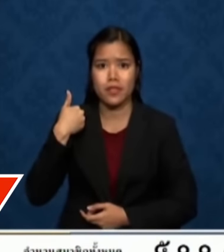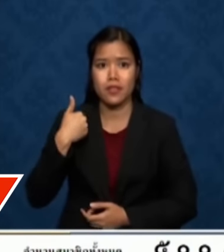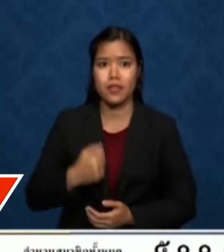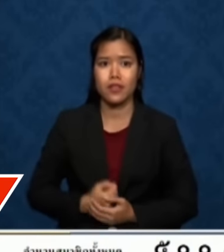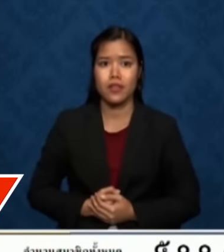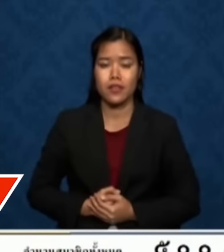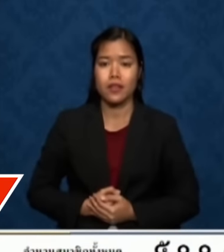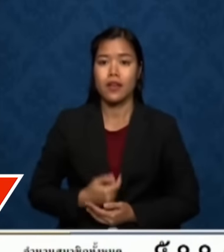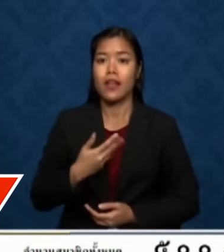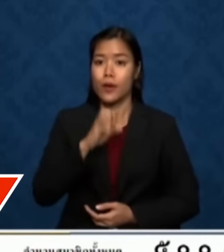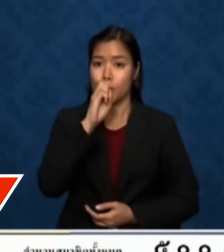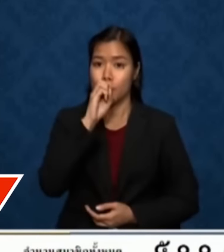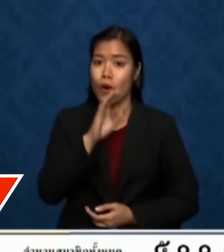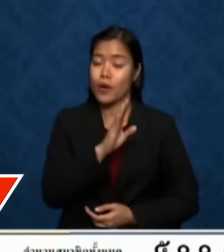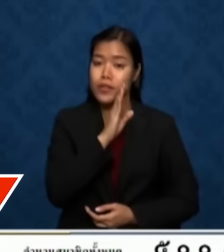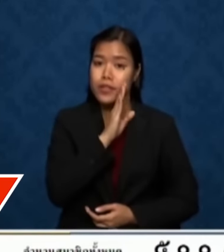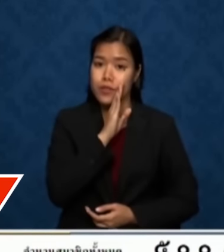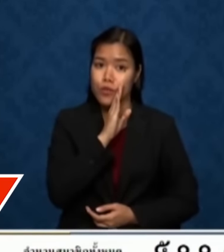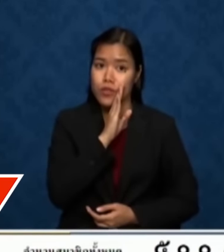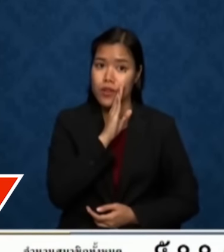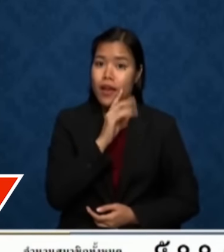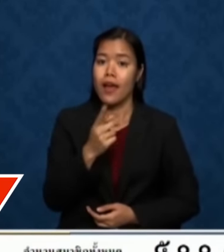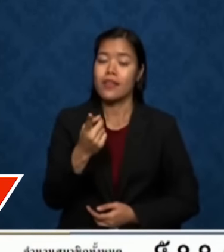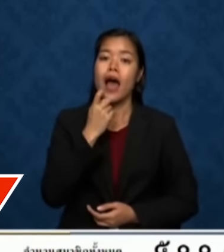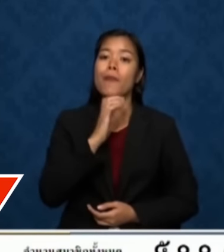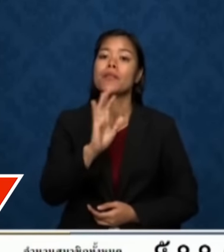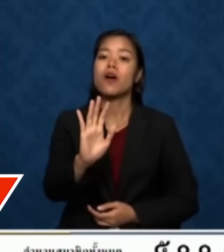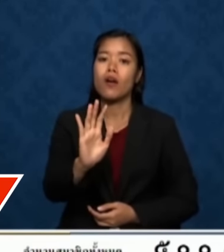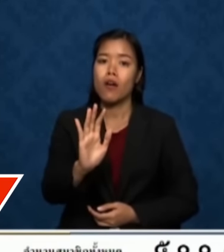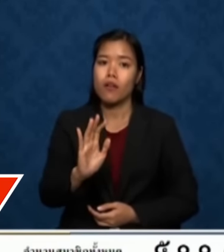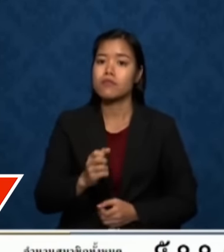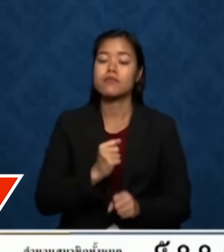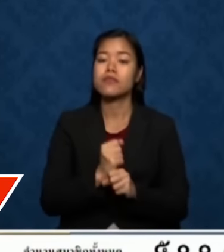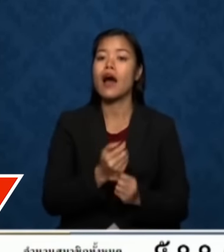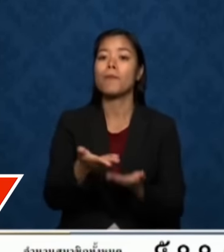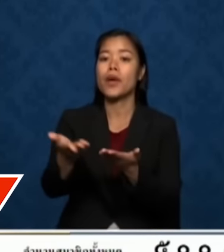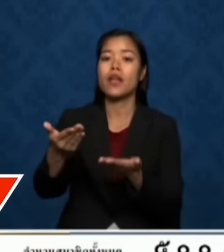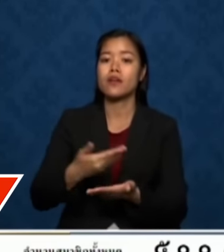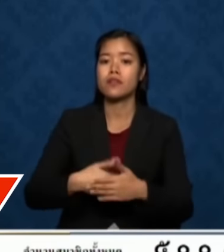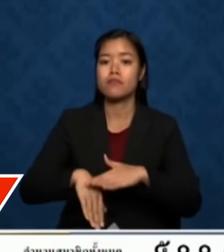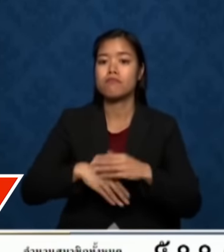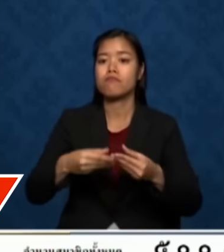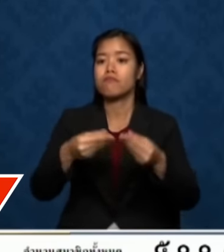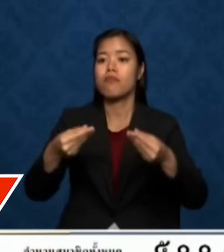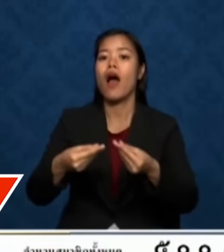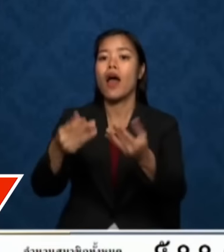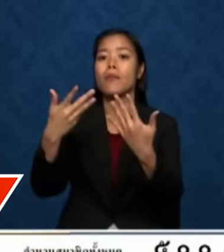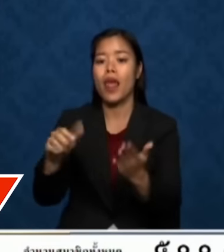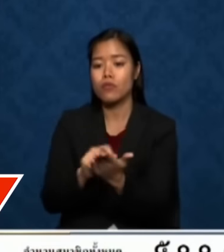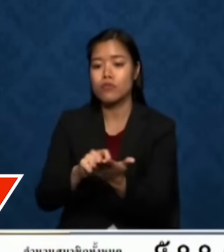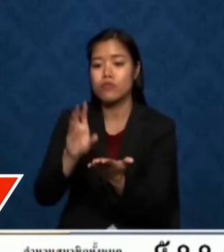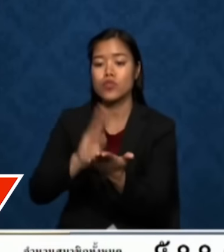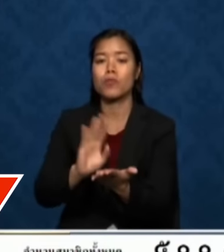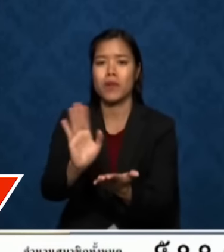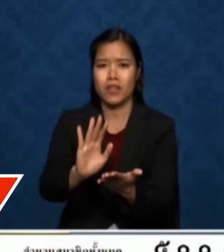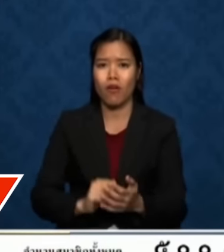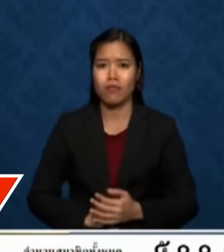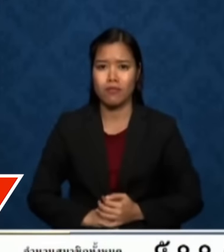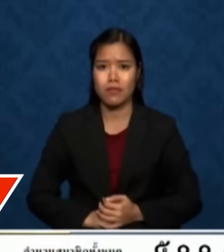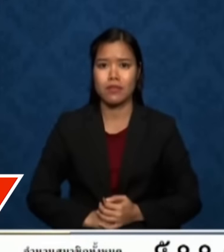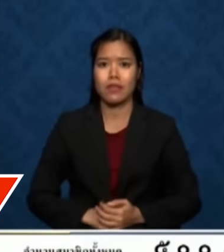ท่านอย่าพูดนะคะว่าไม่ต้องถามหรอกวันนี้ทำไปเลยมีเอกสารแจกให้ไม่ต้องจดท่านประธานคะ